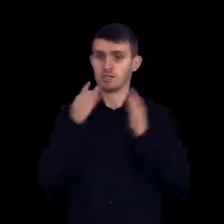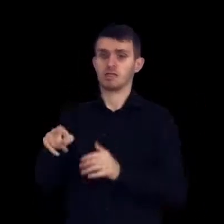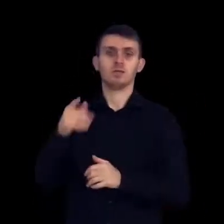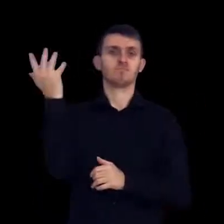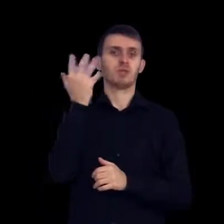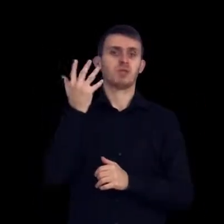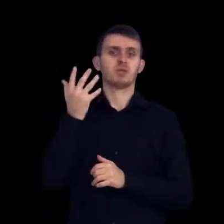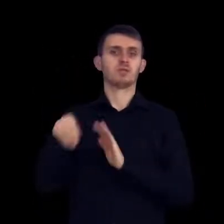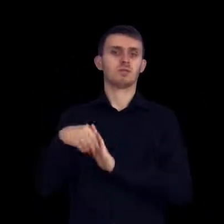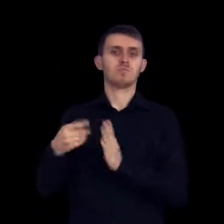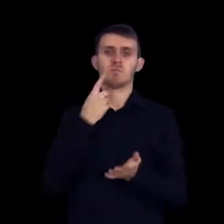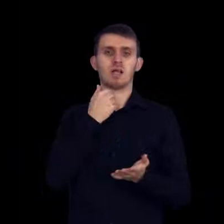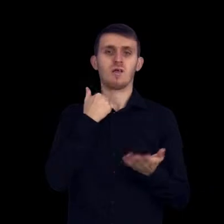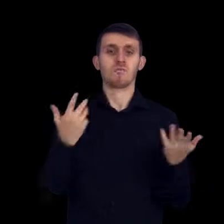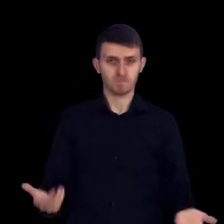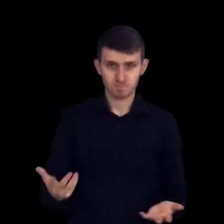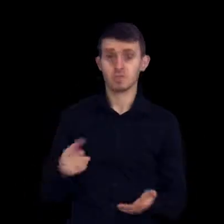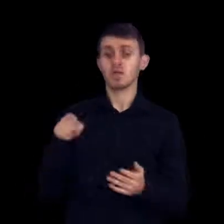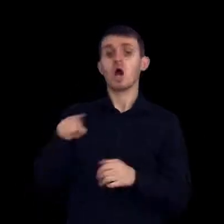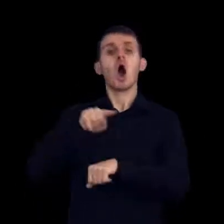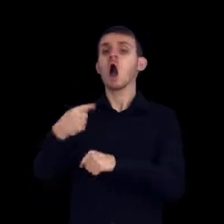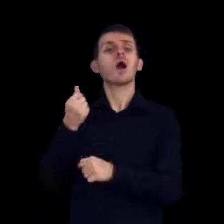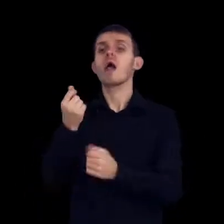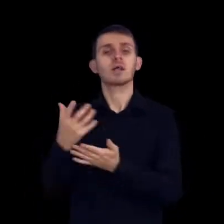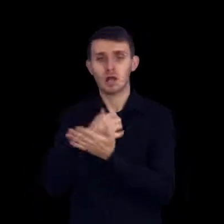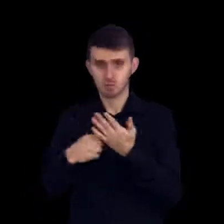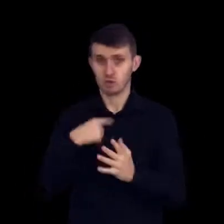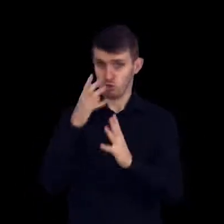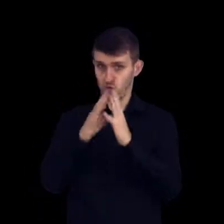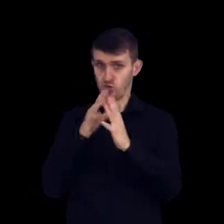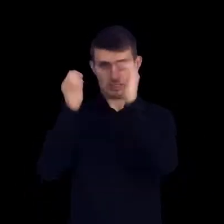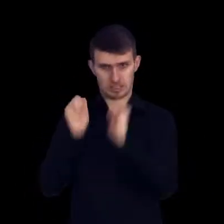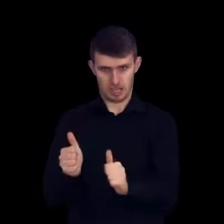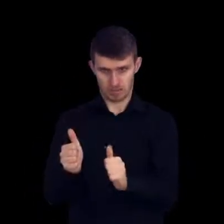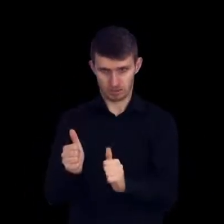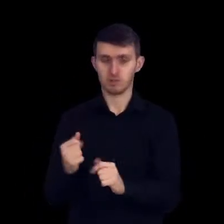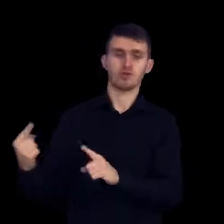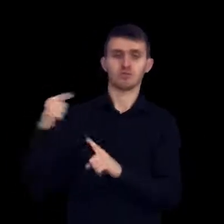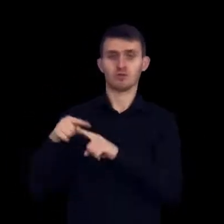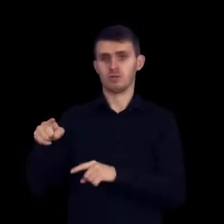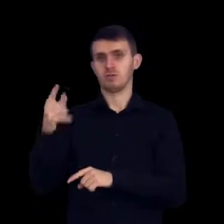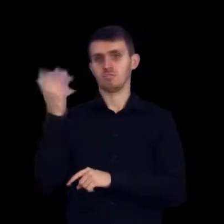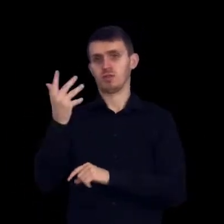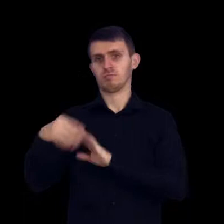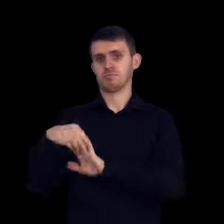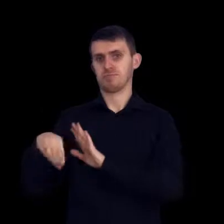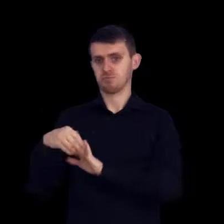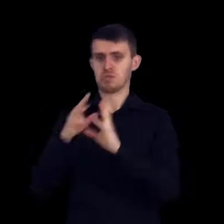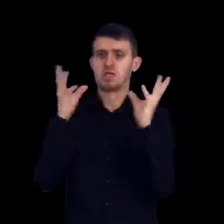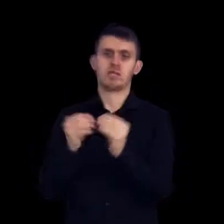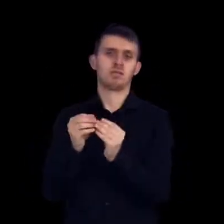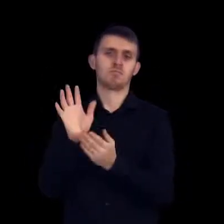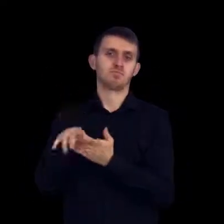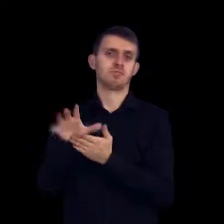z nich tylko 5 dolarów Wróćmy do wyrażenia mój całkowity zarobek to stawka